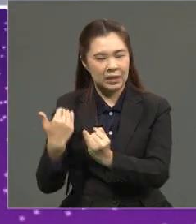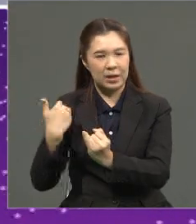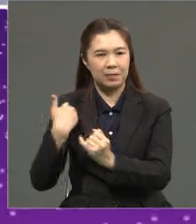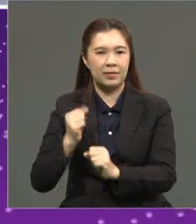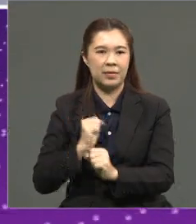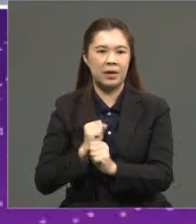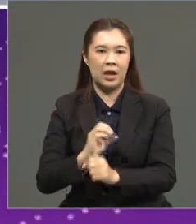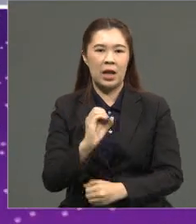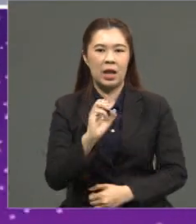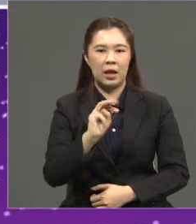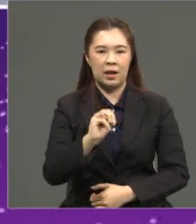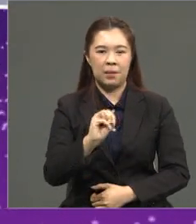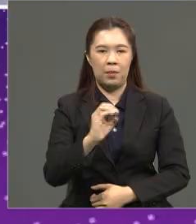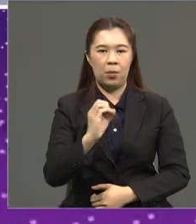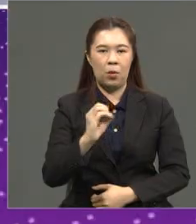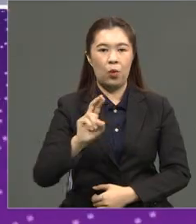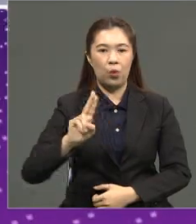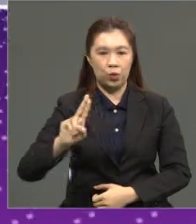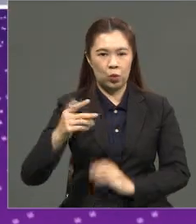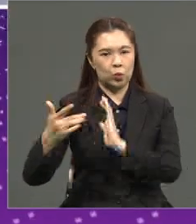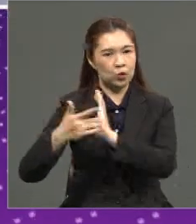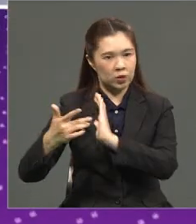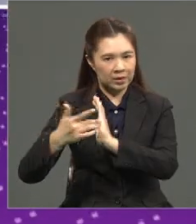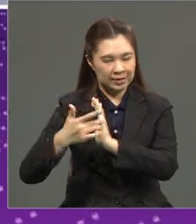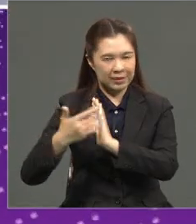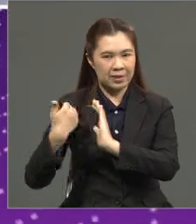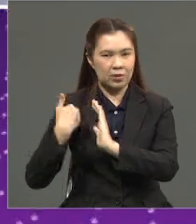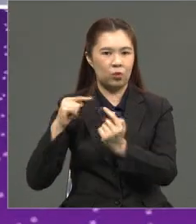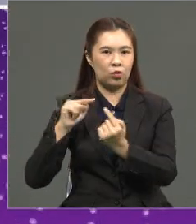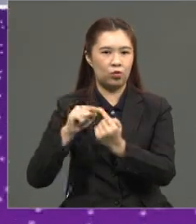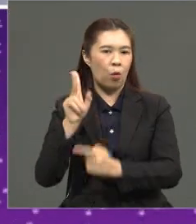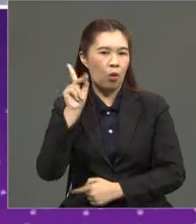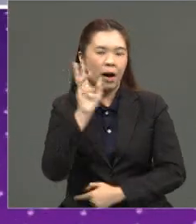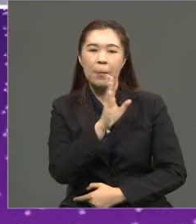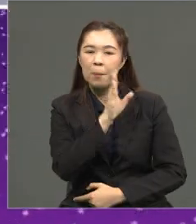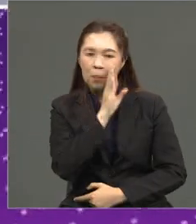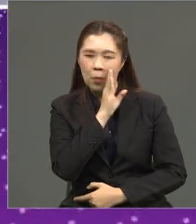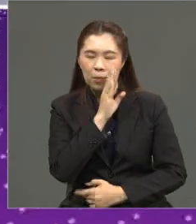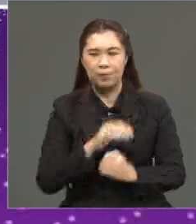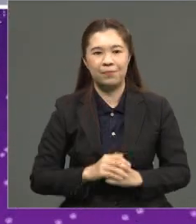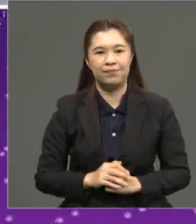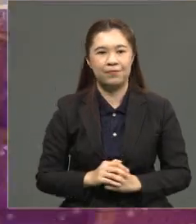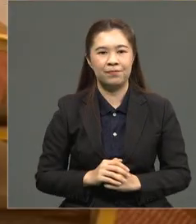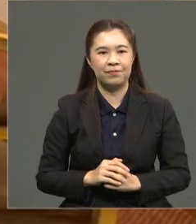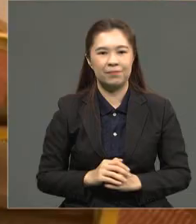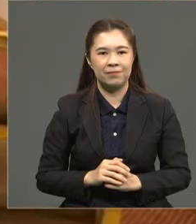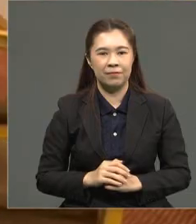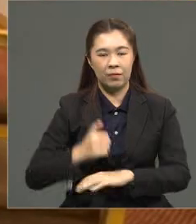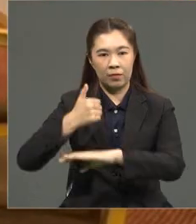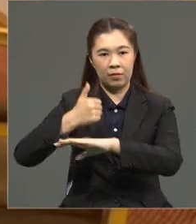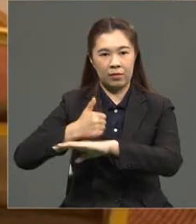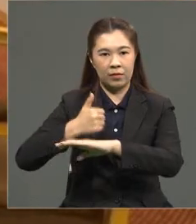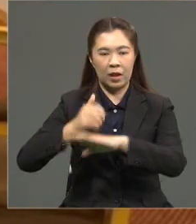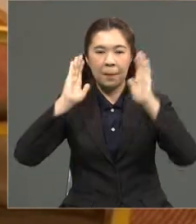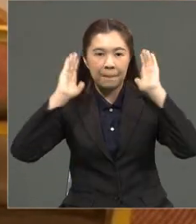ระดับ MOUครอบคลุมสื่อดิจิทอลและรับมือเฟกนิวส์นางสุฤทัยเลิศเกษมอธิบดีกรม